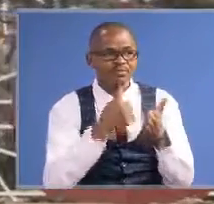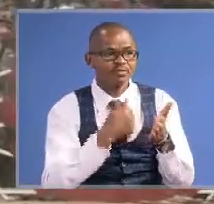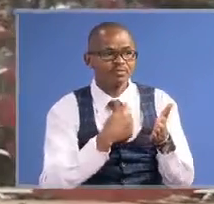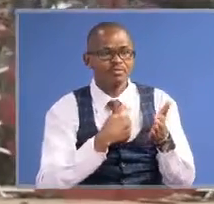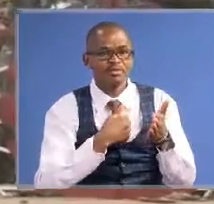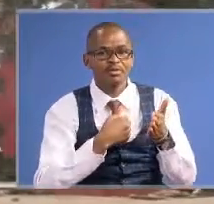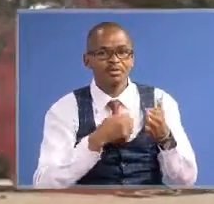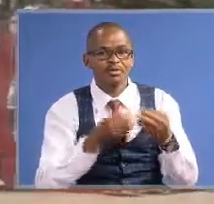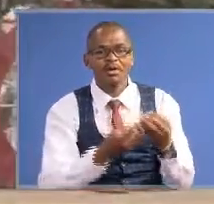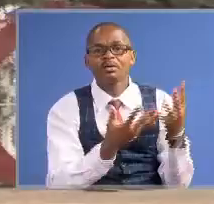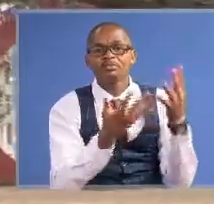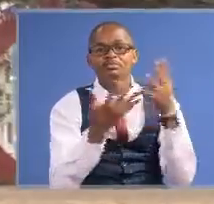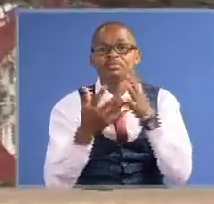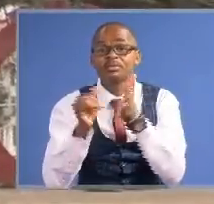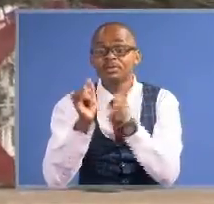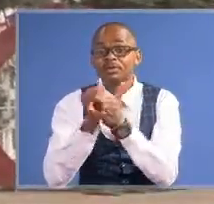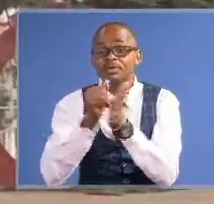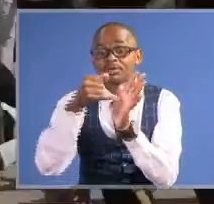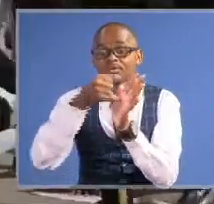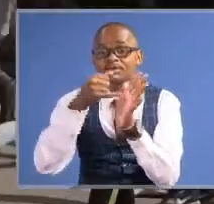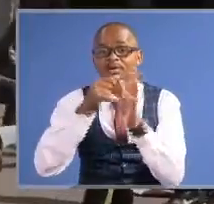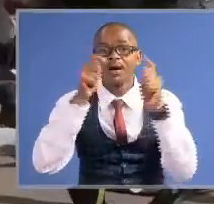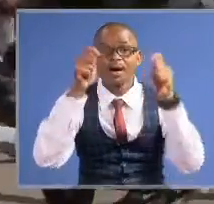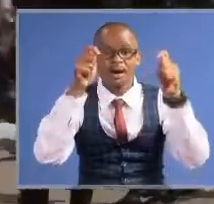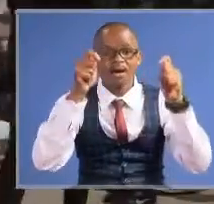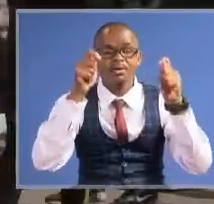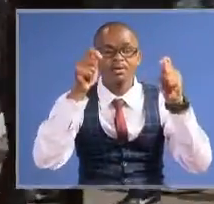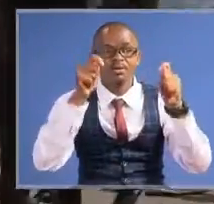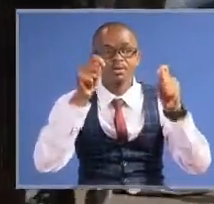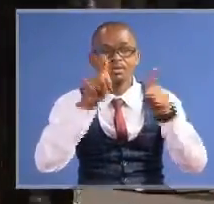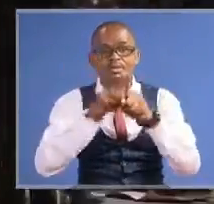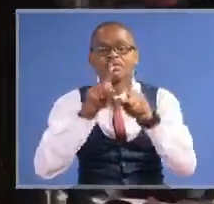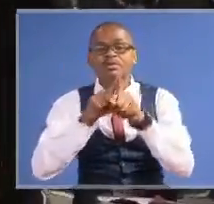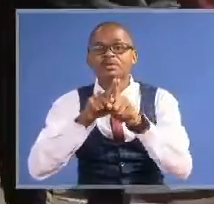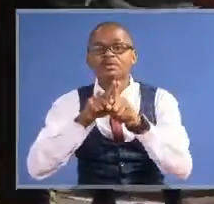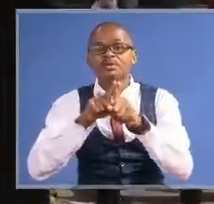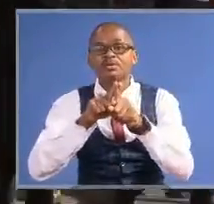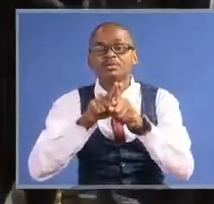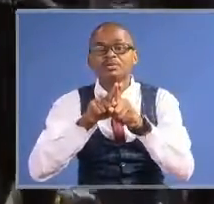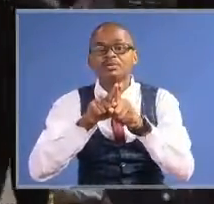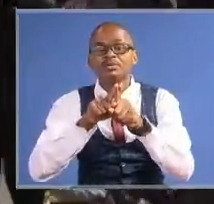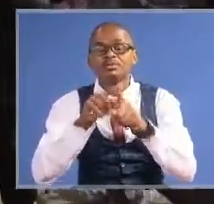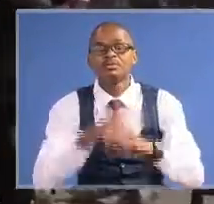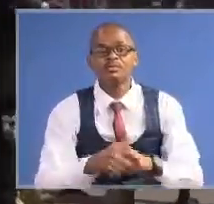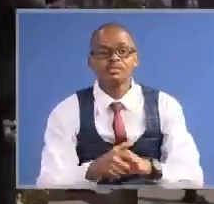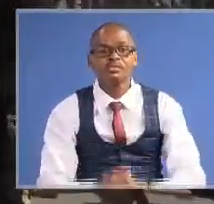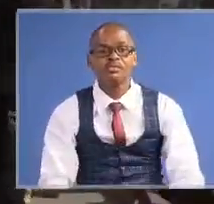chuo kikuu cha JKUAT ambaye alikuwa akishiriki maandamano ya wanafunzi kulalamikia utovu wa usalama.